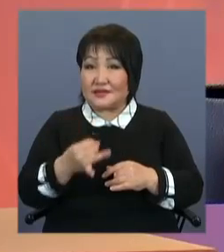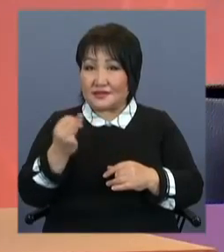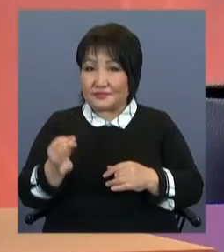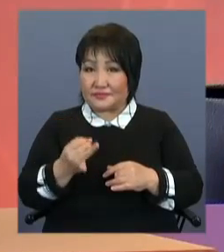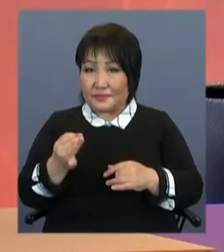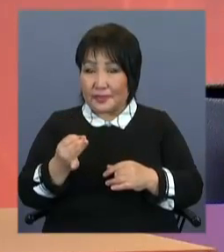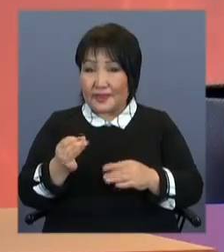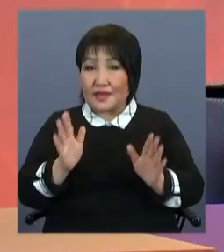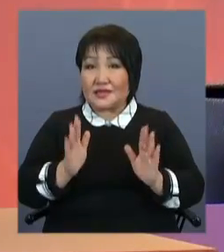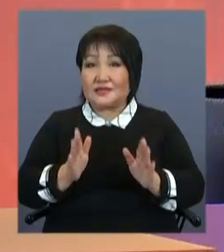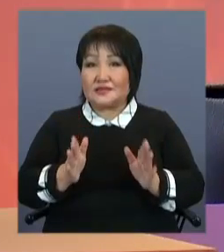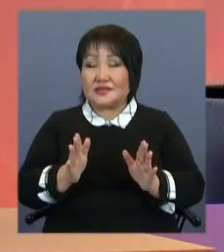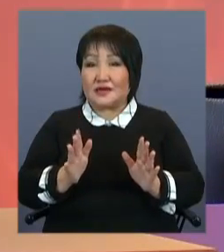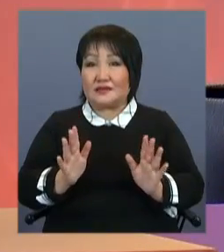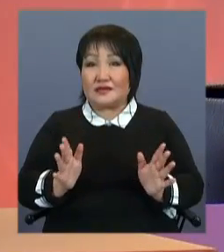Тек қана